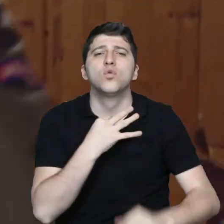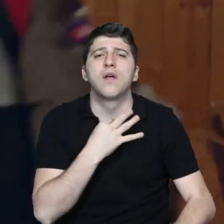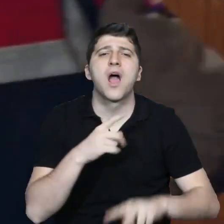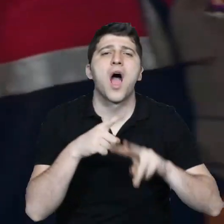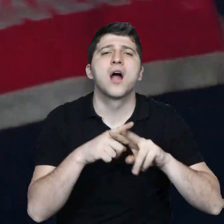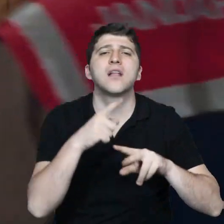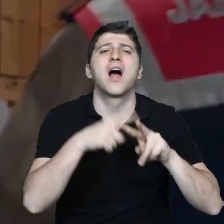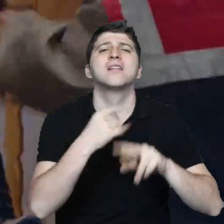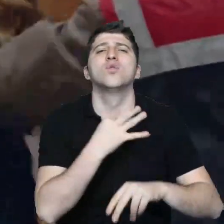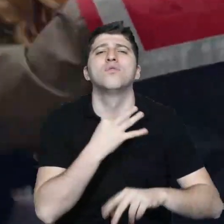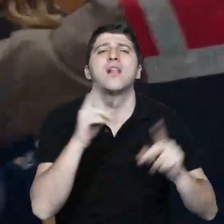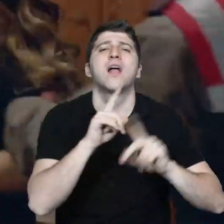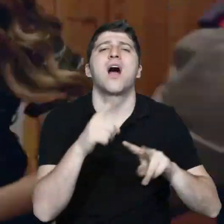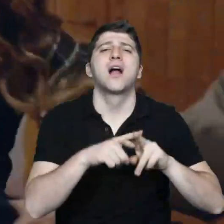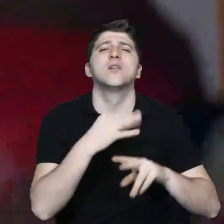Bırak baba! Ne olur!